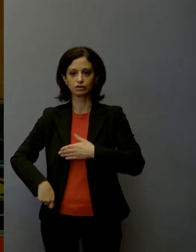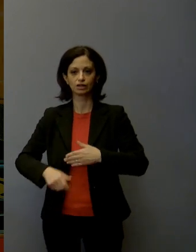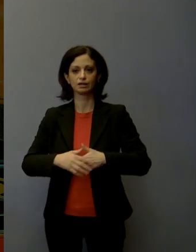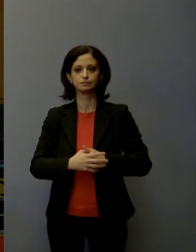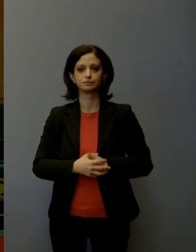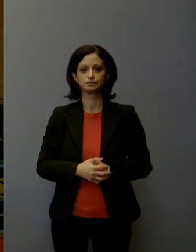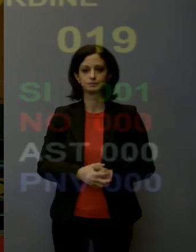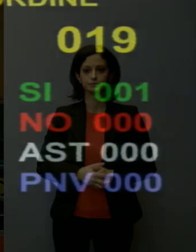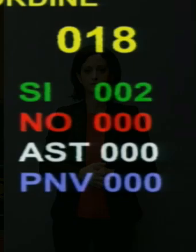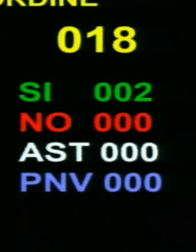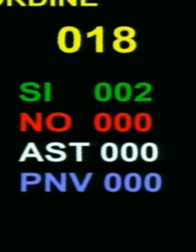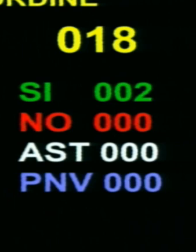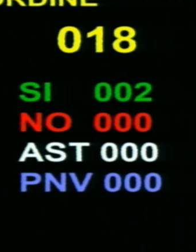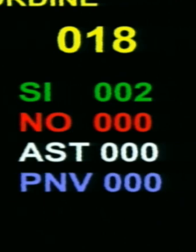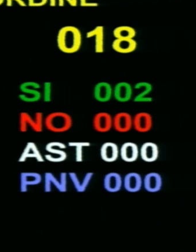si vota